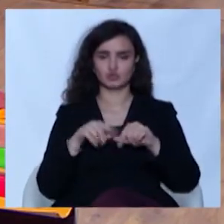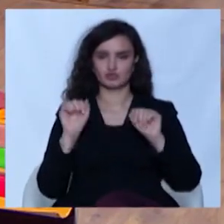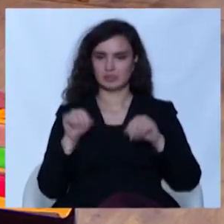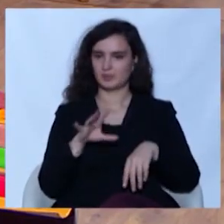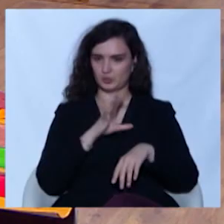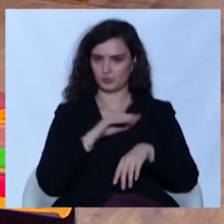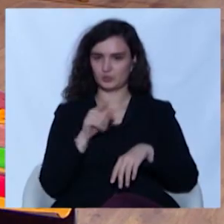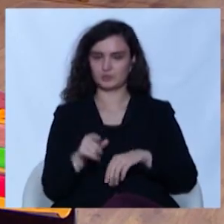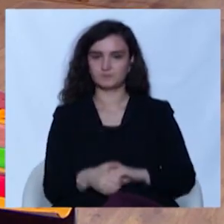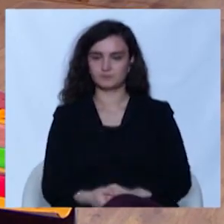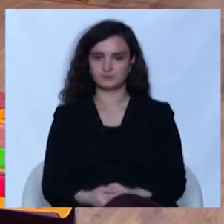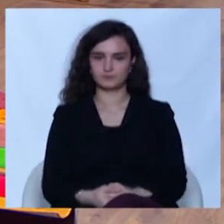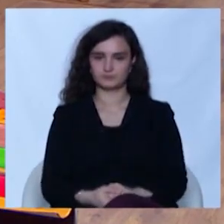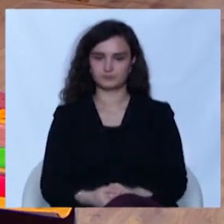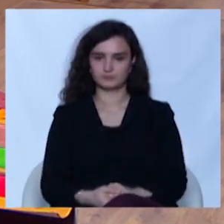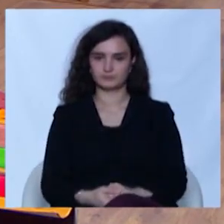იყოს